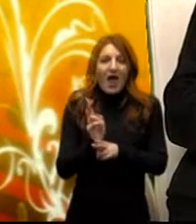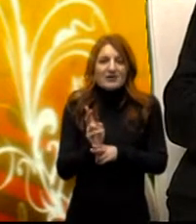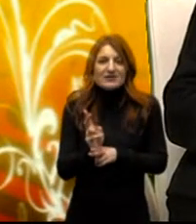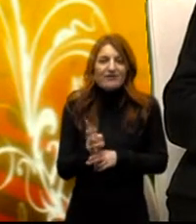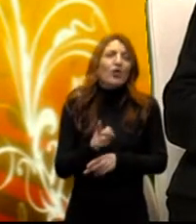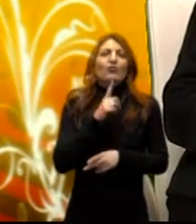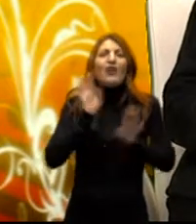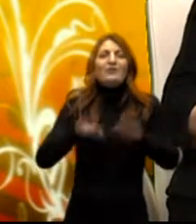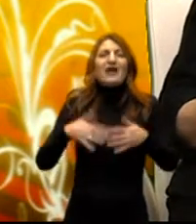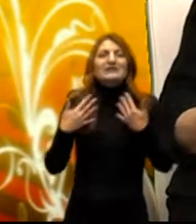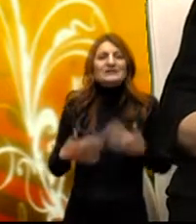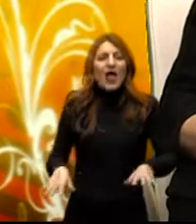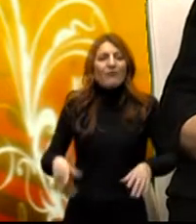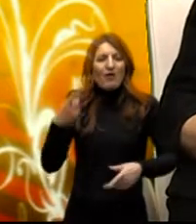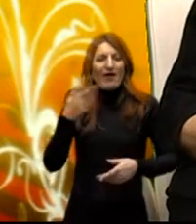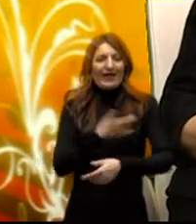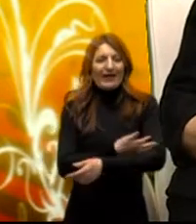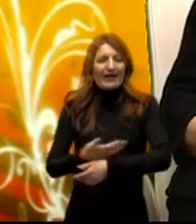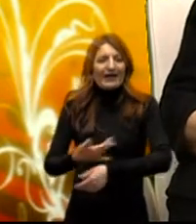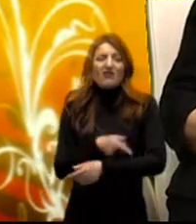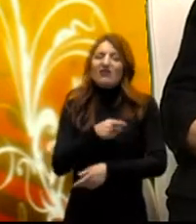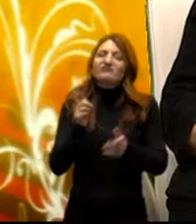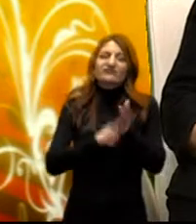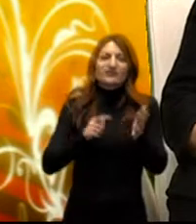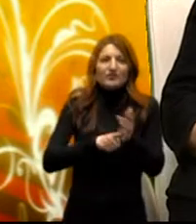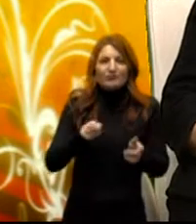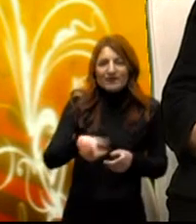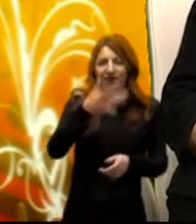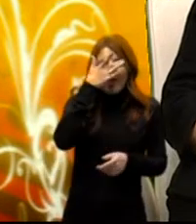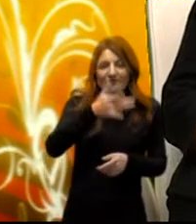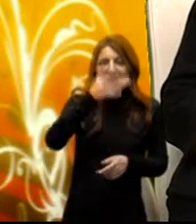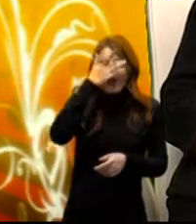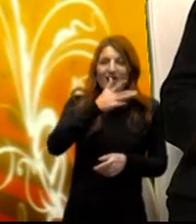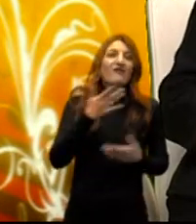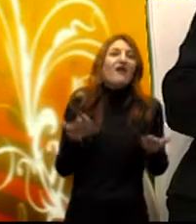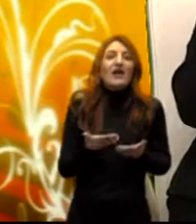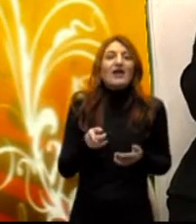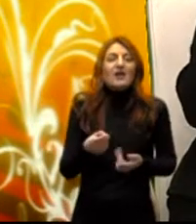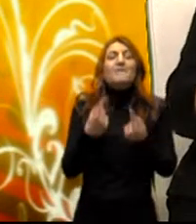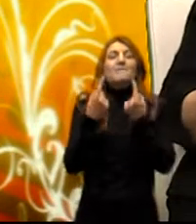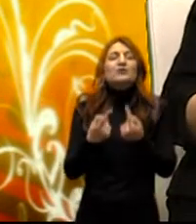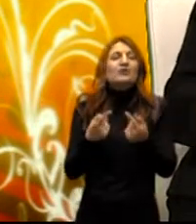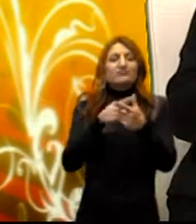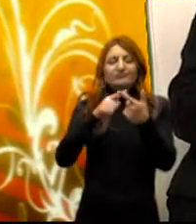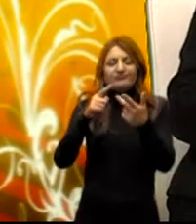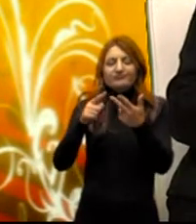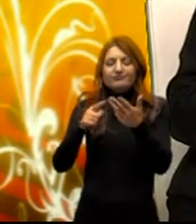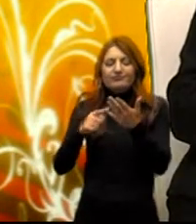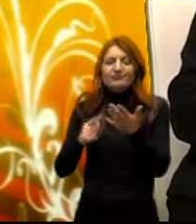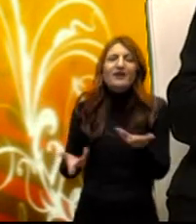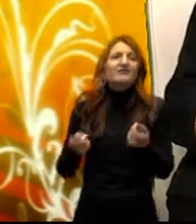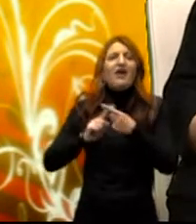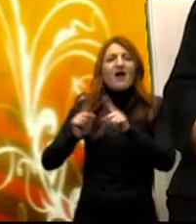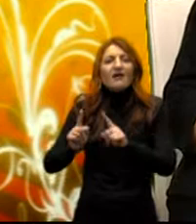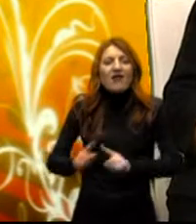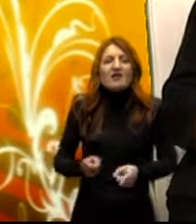su slabokrvni, oni imaju vrlo često glavobolje upravo radi toga. Tako da postoji puno, puno i